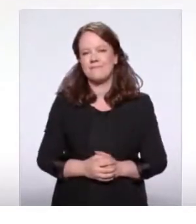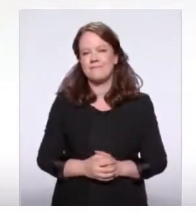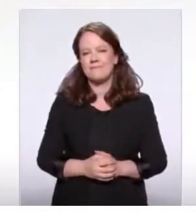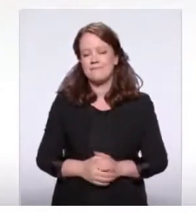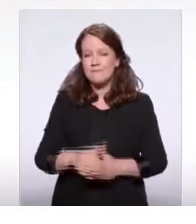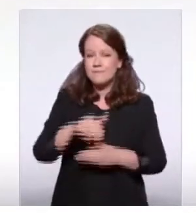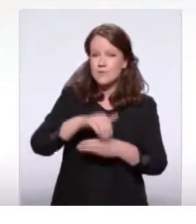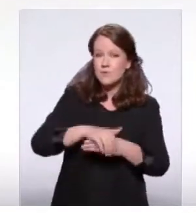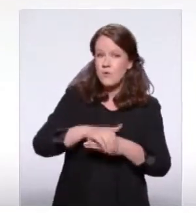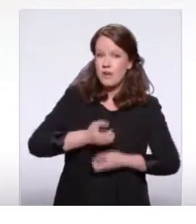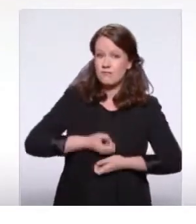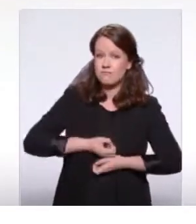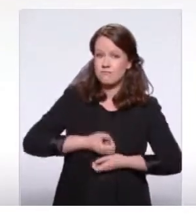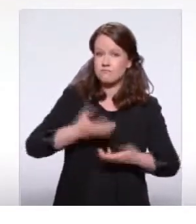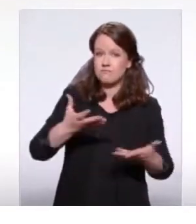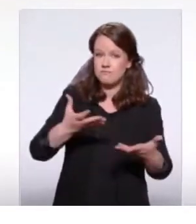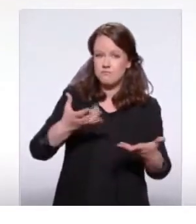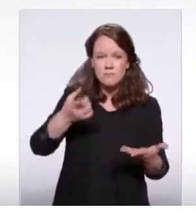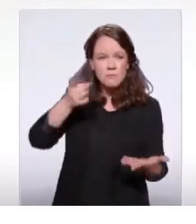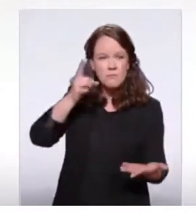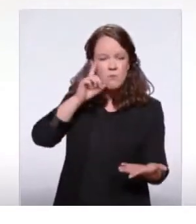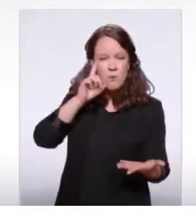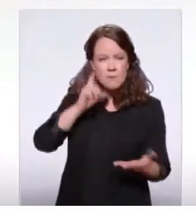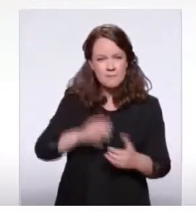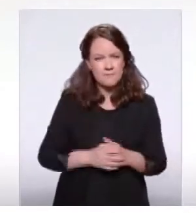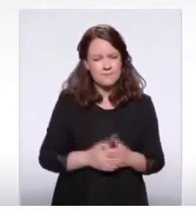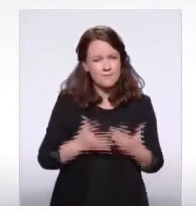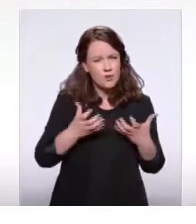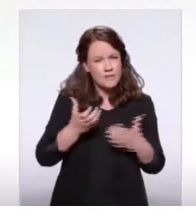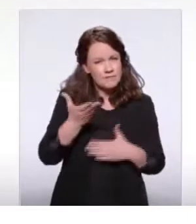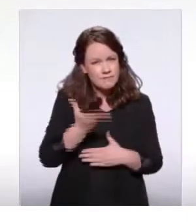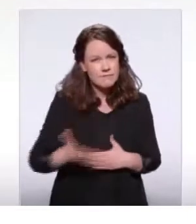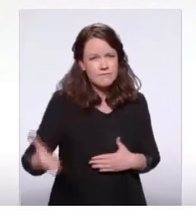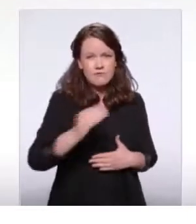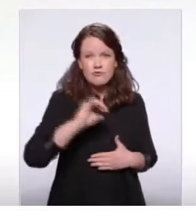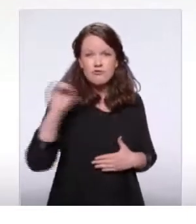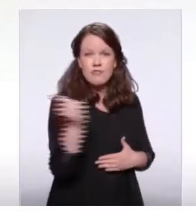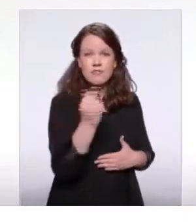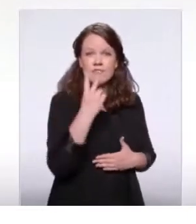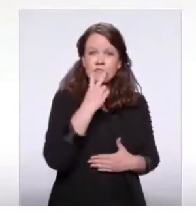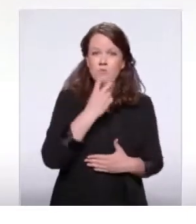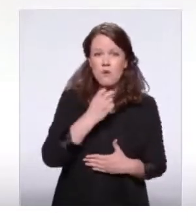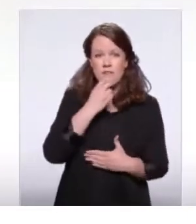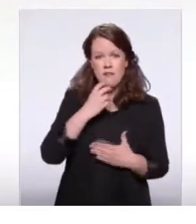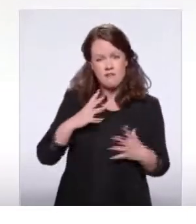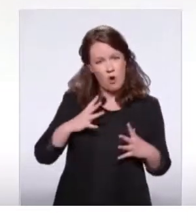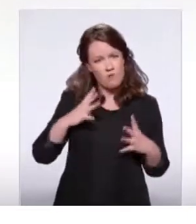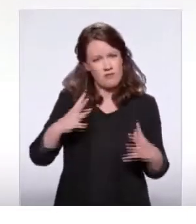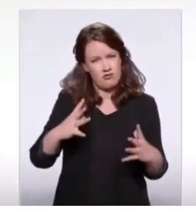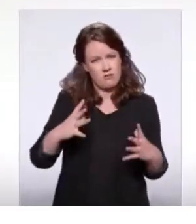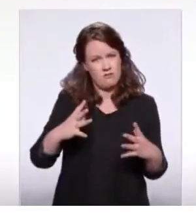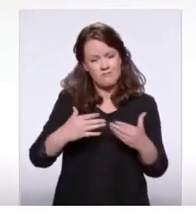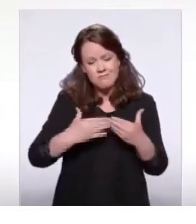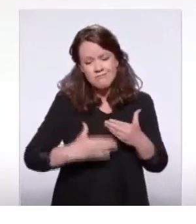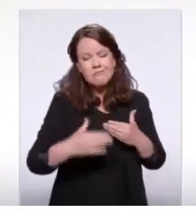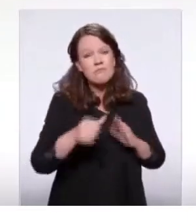soir, c'est pour appeler à la mobilisation de chacun pour ce mois d'avril où beaucoup se joue.